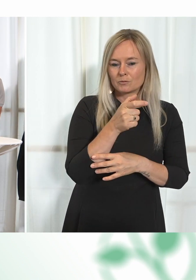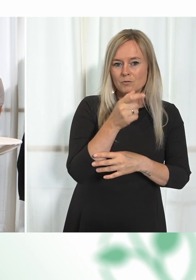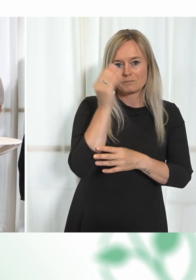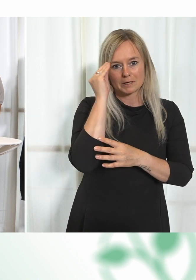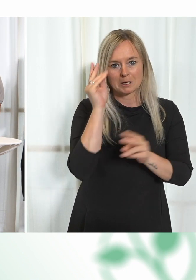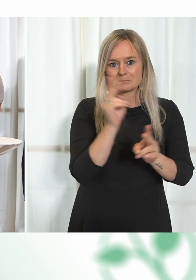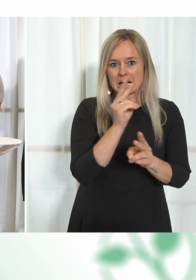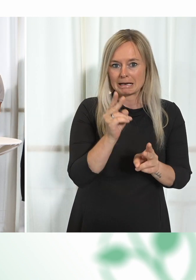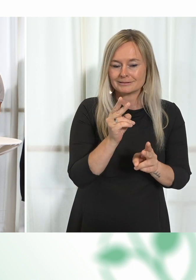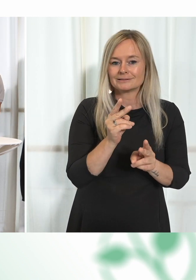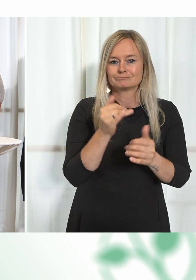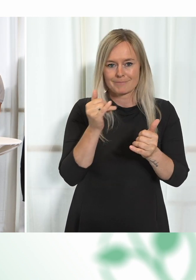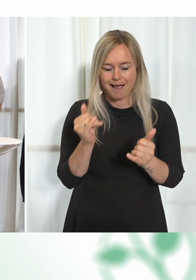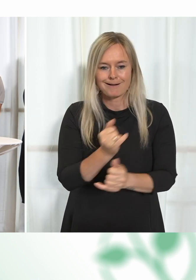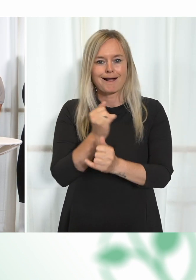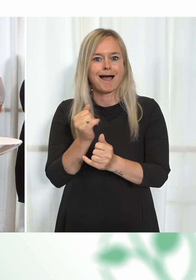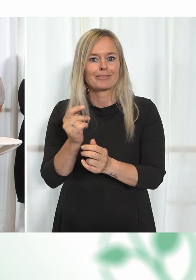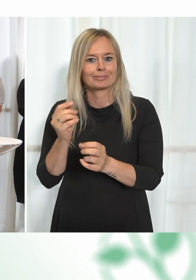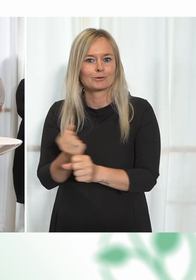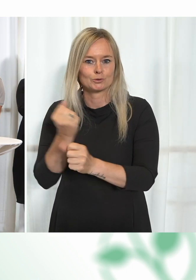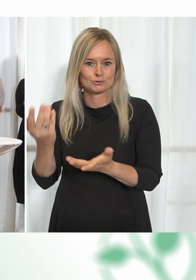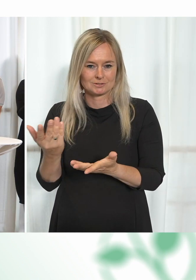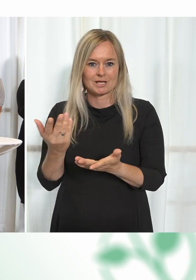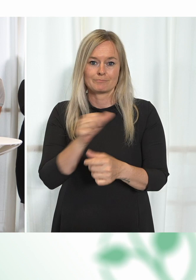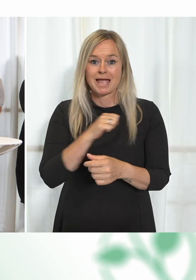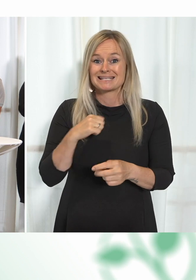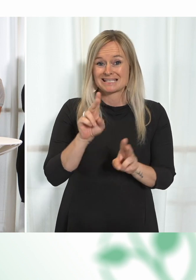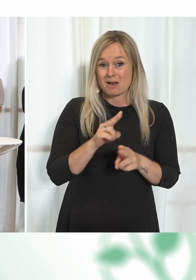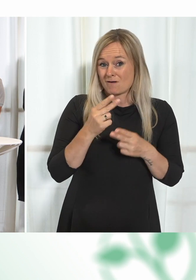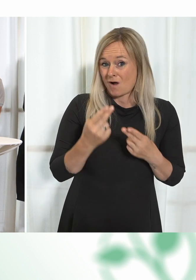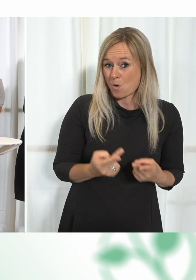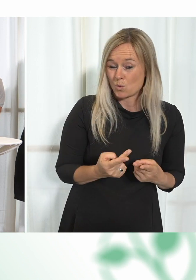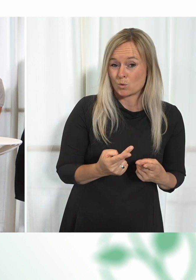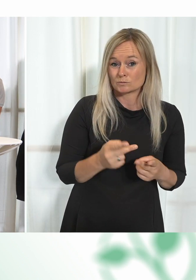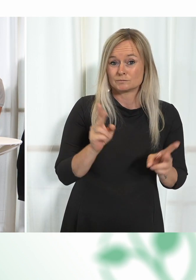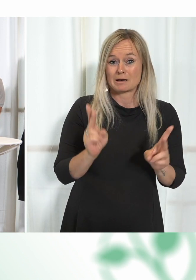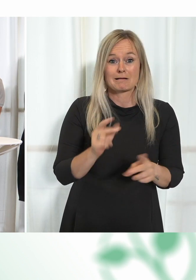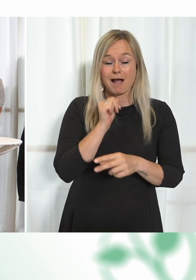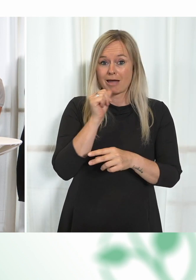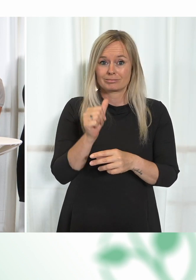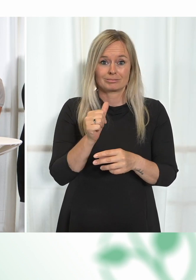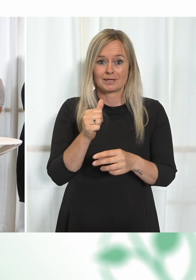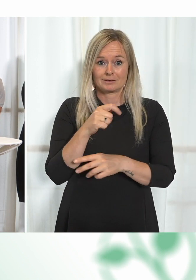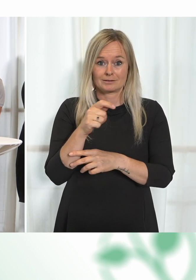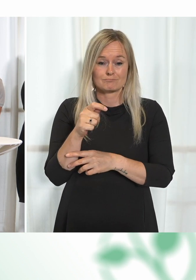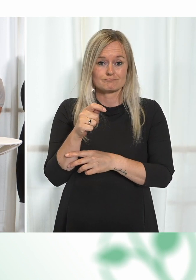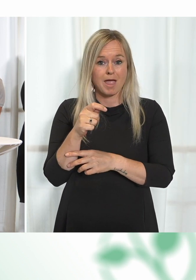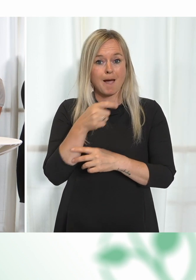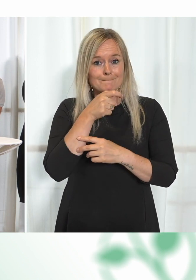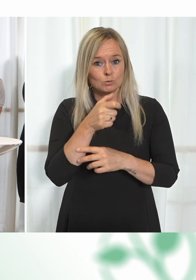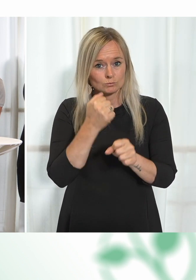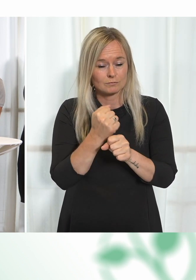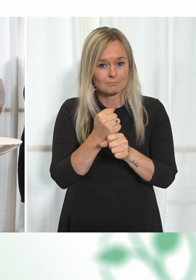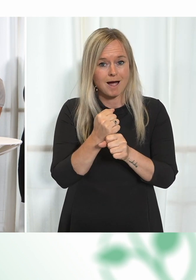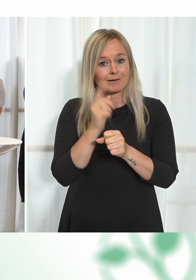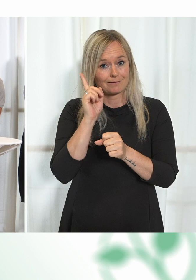noch möglich machen. Sie hatten ja selber einen Unfall und konnten ihren Beruf als Koch nicht mehr ausüben, aber dass es jetzt funktioniert, das hat man gesehen.